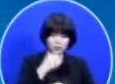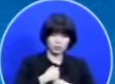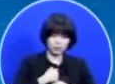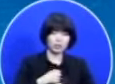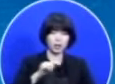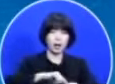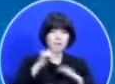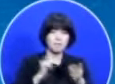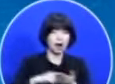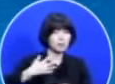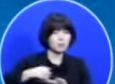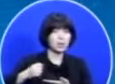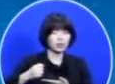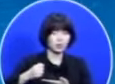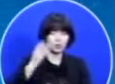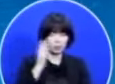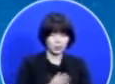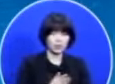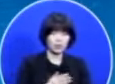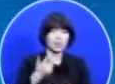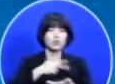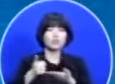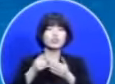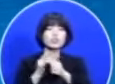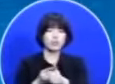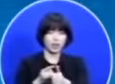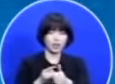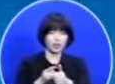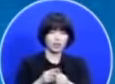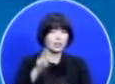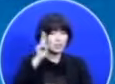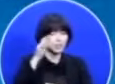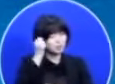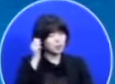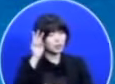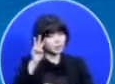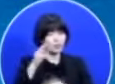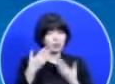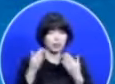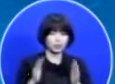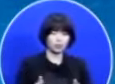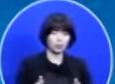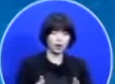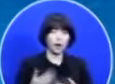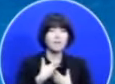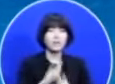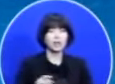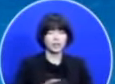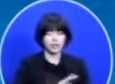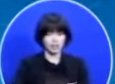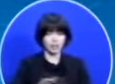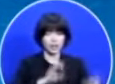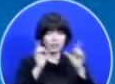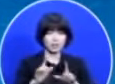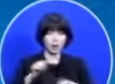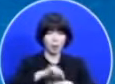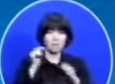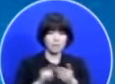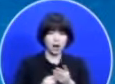빼앗기고 말았습니다 주님께 말입니다 2박 3일 동안 편안하게 잘 지냈는데 마음에는 야단이